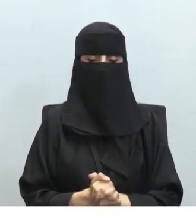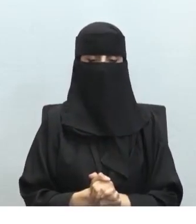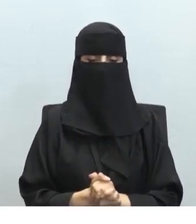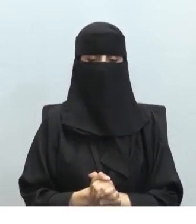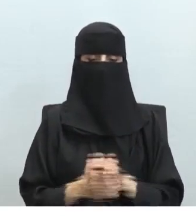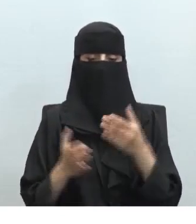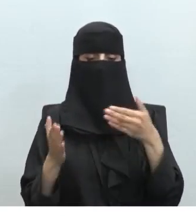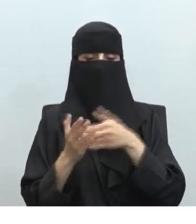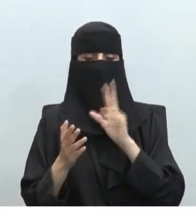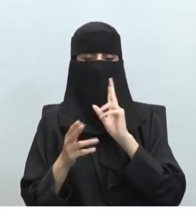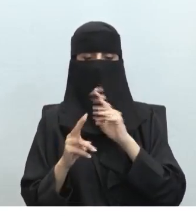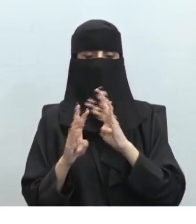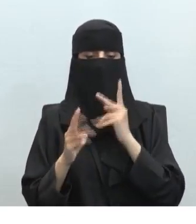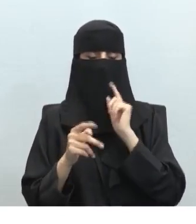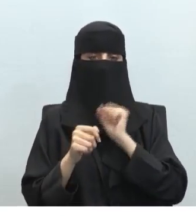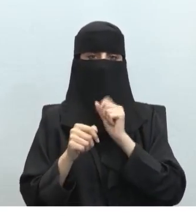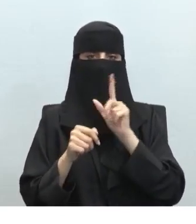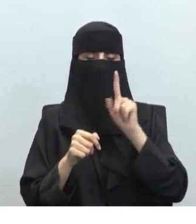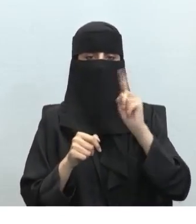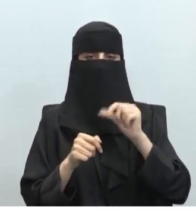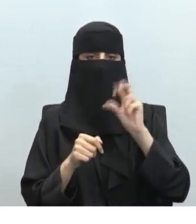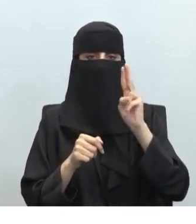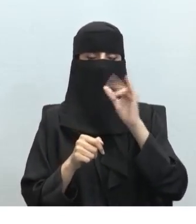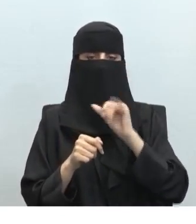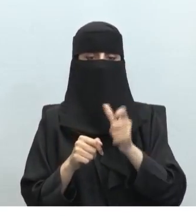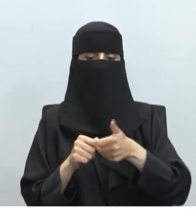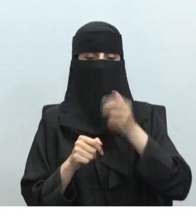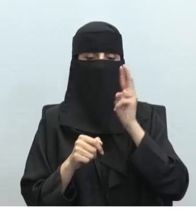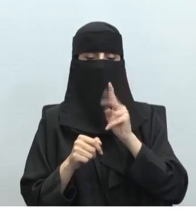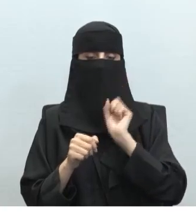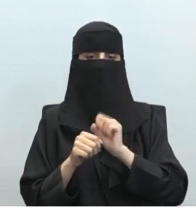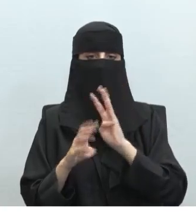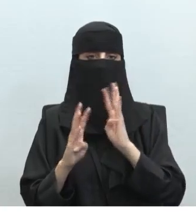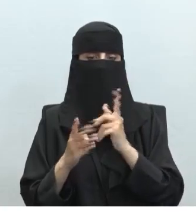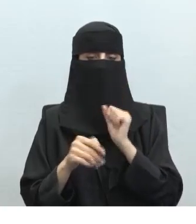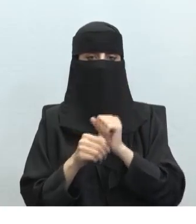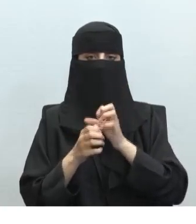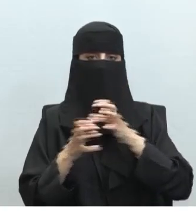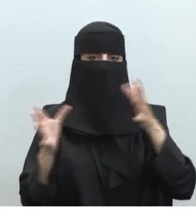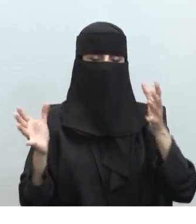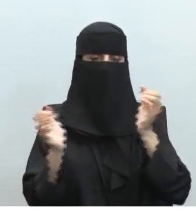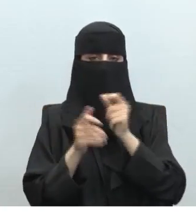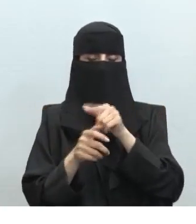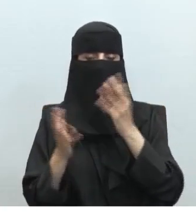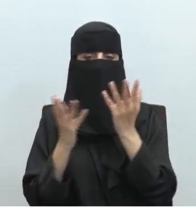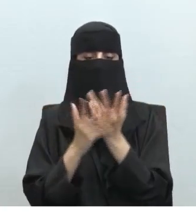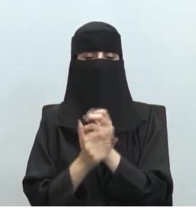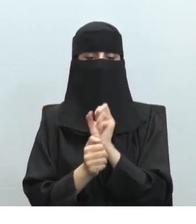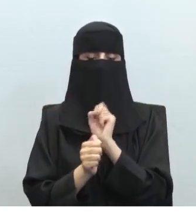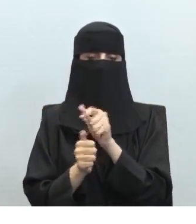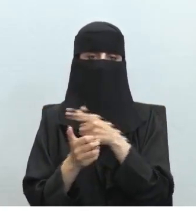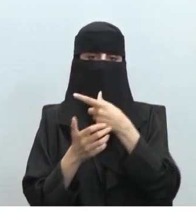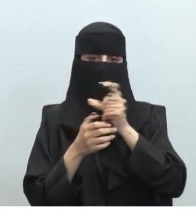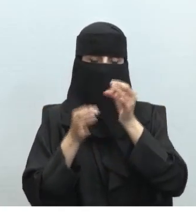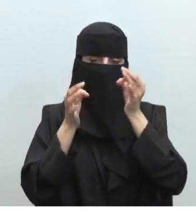الجسم عندما يرتفع ضغط الدم عندما يرتفع سكر الدم كل هذه التغيرات يتحكم فيها نسميها تنظيم جيني